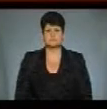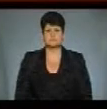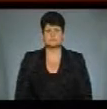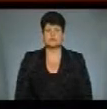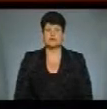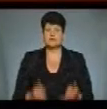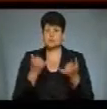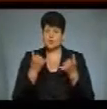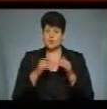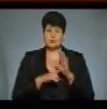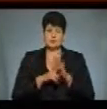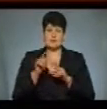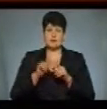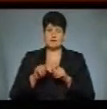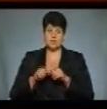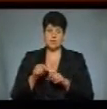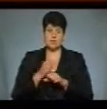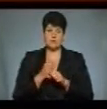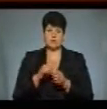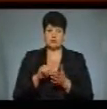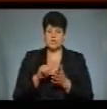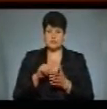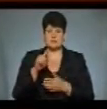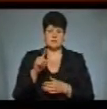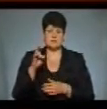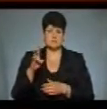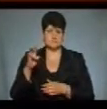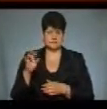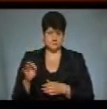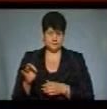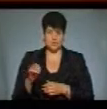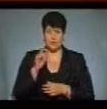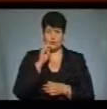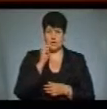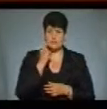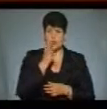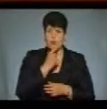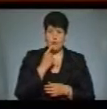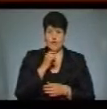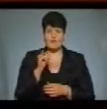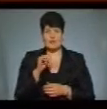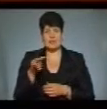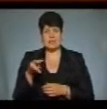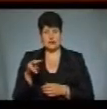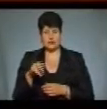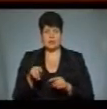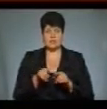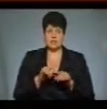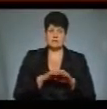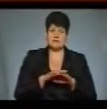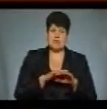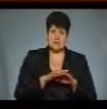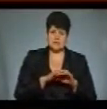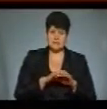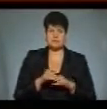Сьогодні розпочали перевірку робіт учасників зовнішнього незалежного оцінювання з української мови та літератури, а також з математики.